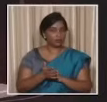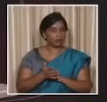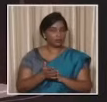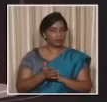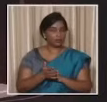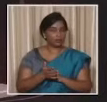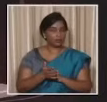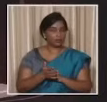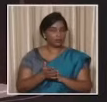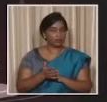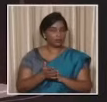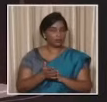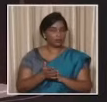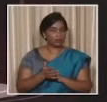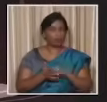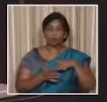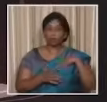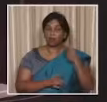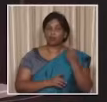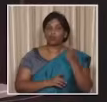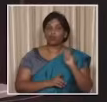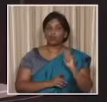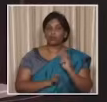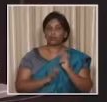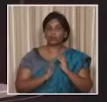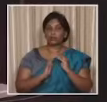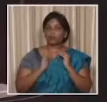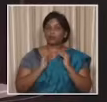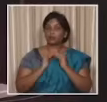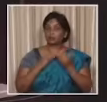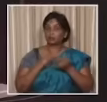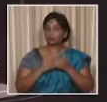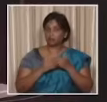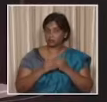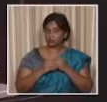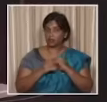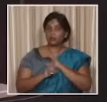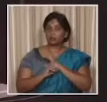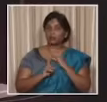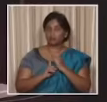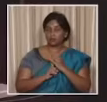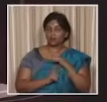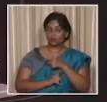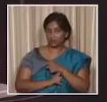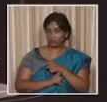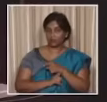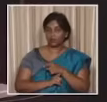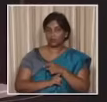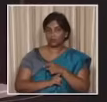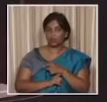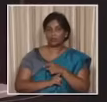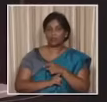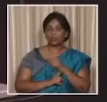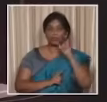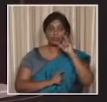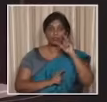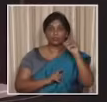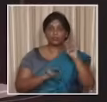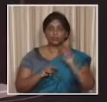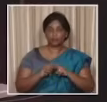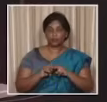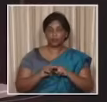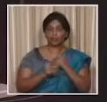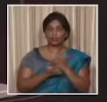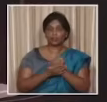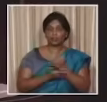Chief Financial Officer Ministry of Housing Construction and Cultural Affairs CCF එකේ අධ්‍යක්ෂක